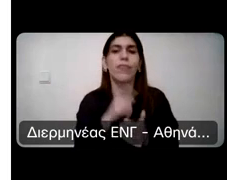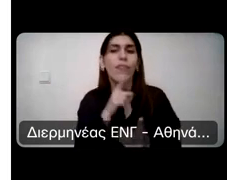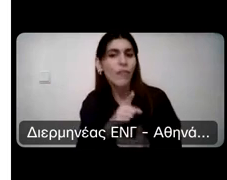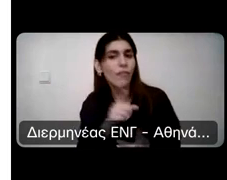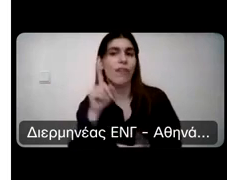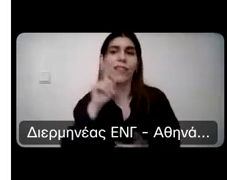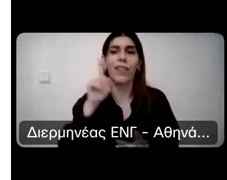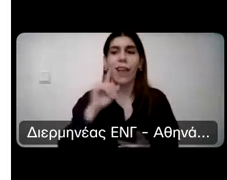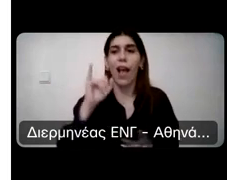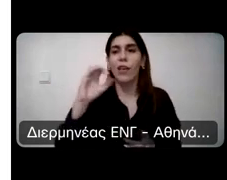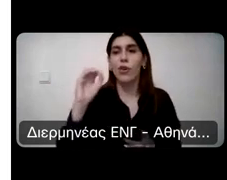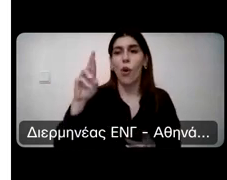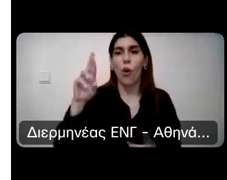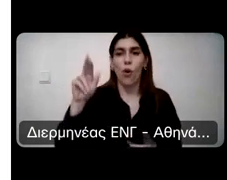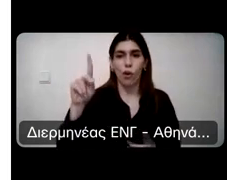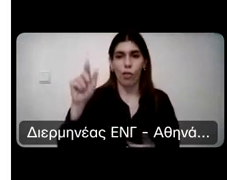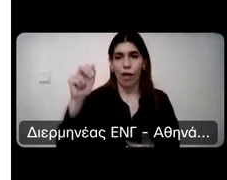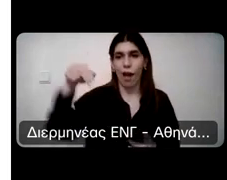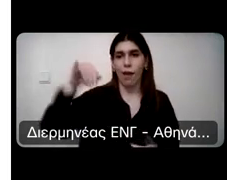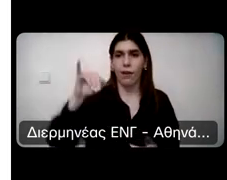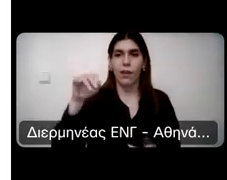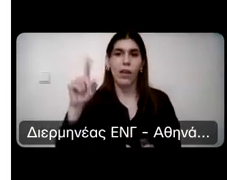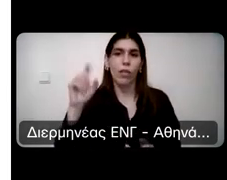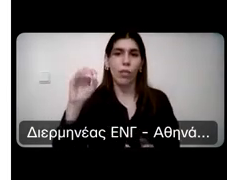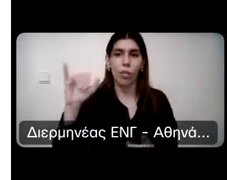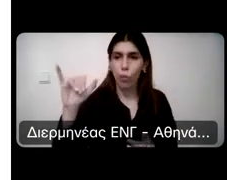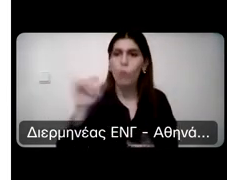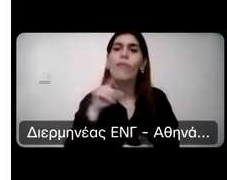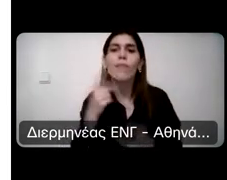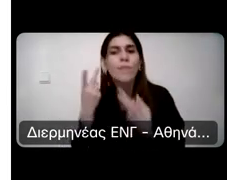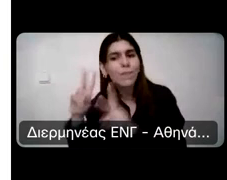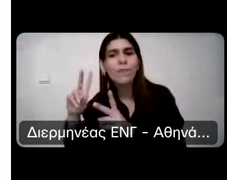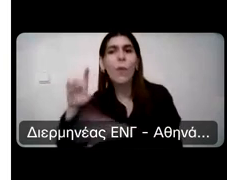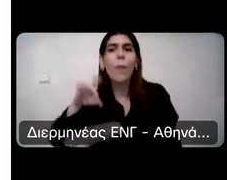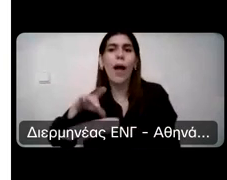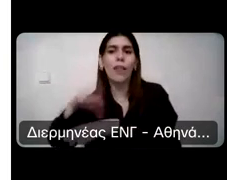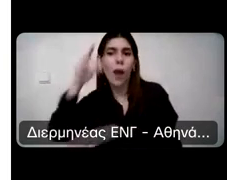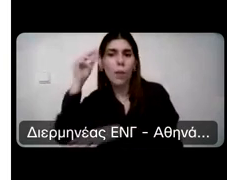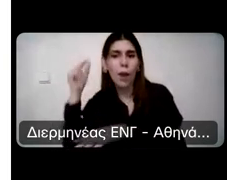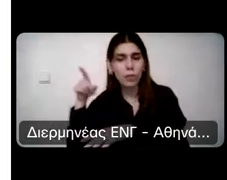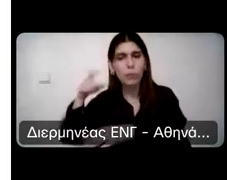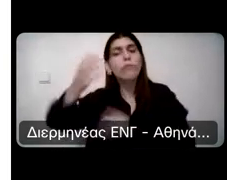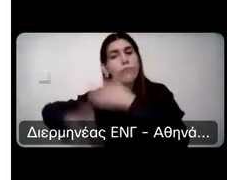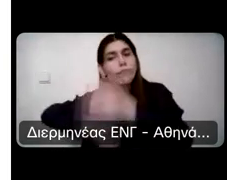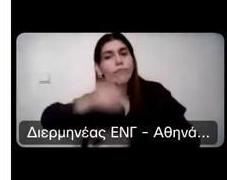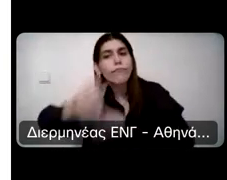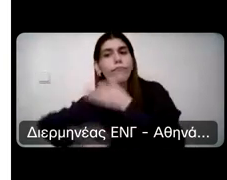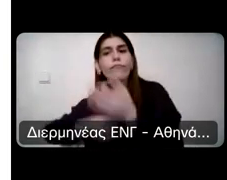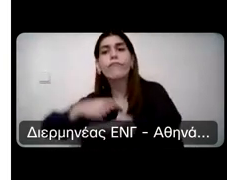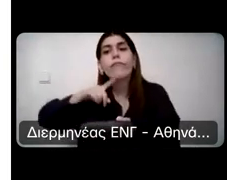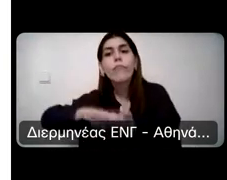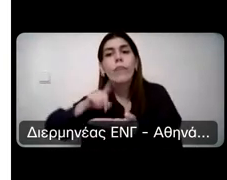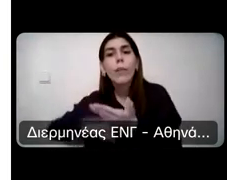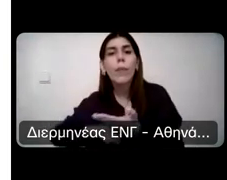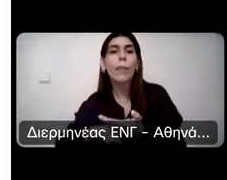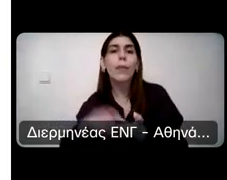του Πανεπιστημίου Πατρών, μας μιλήσει με θέμα της ομάδας εργασίας της ΕΛΕΤΟ για τον σχηματισμό φιλικών